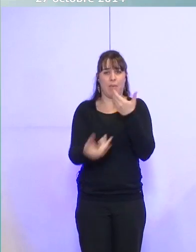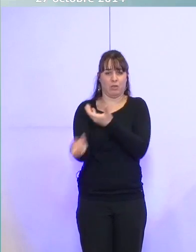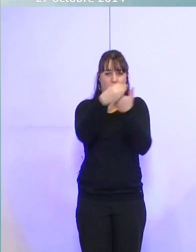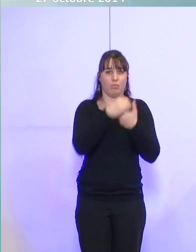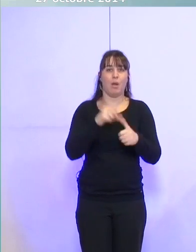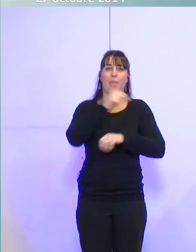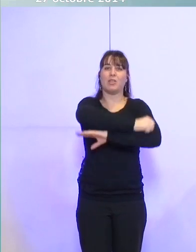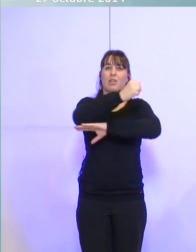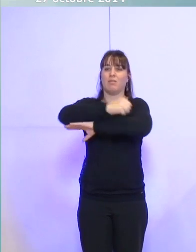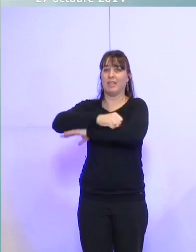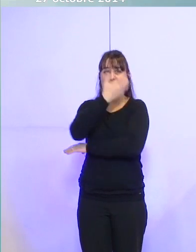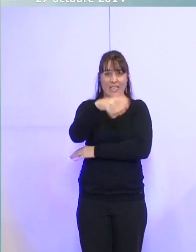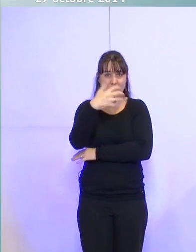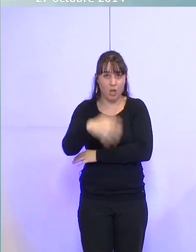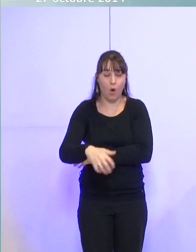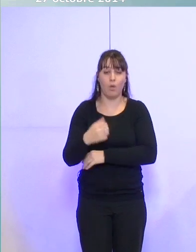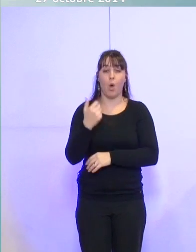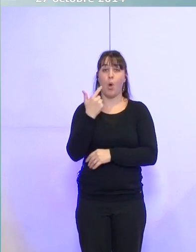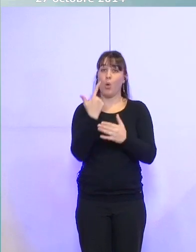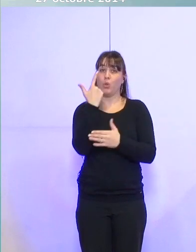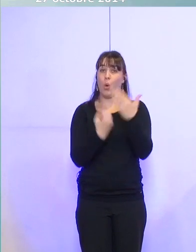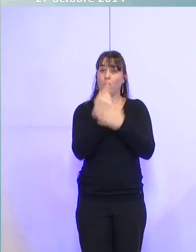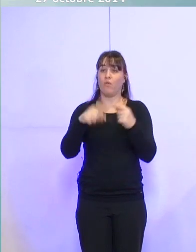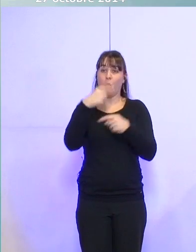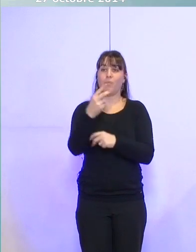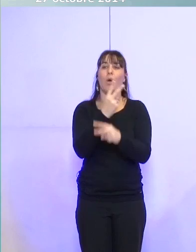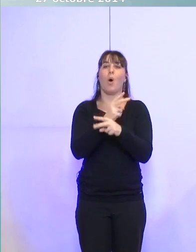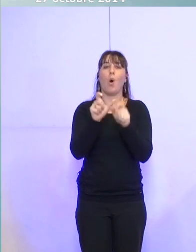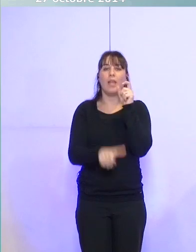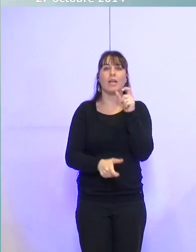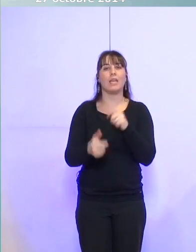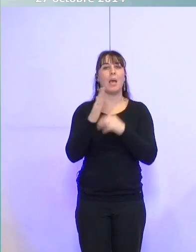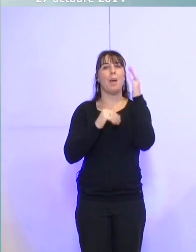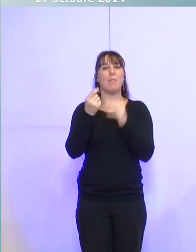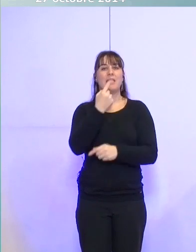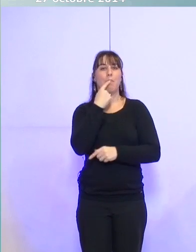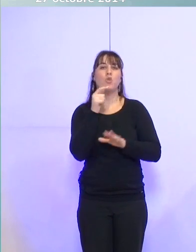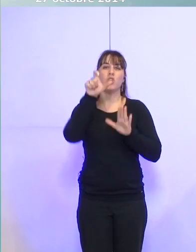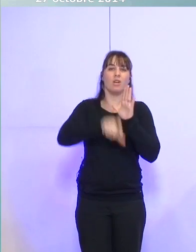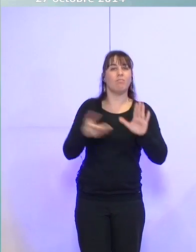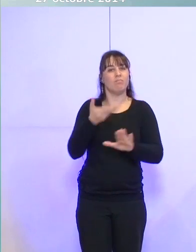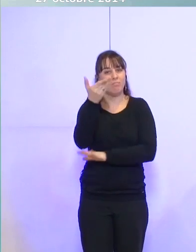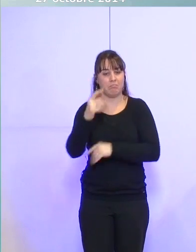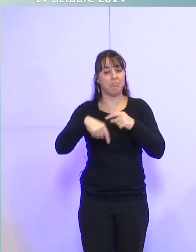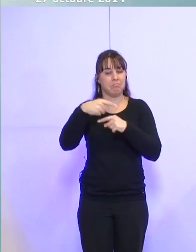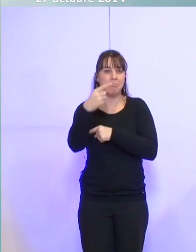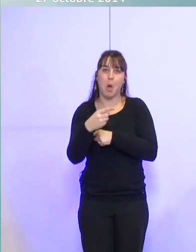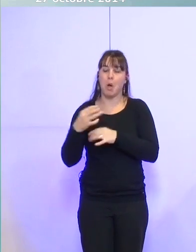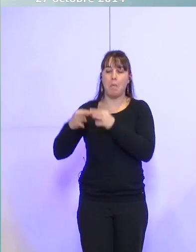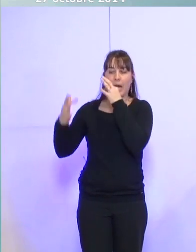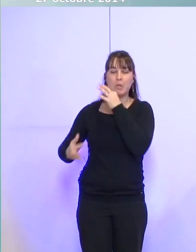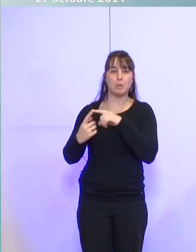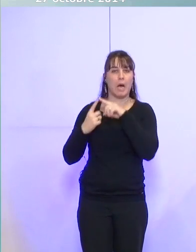exposants. Deux nouveaux salons, dont le salon de l'hôtellerie et des métiers de bouche, ont fait le plein, avec exposants et visiteurs plus que satisfaits.